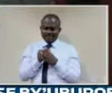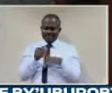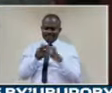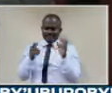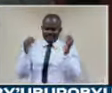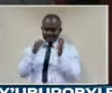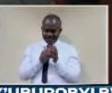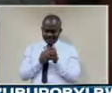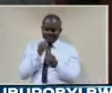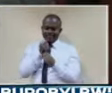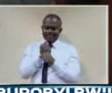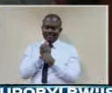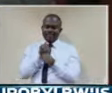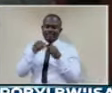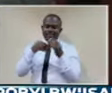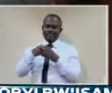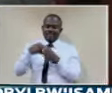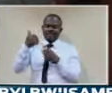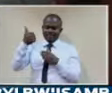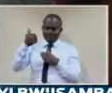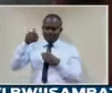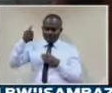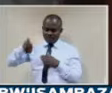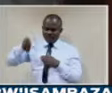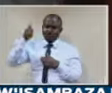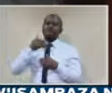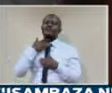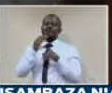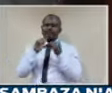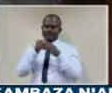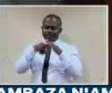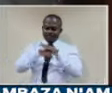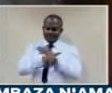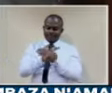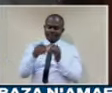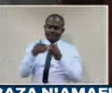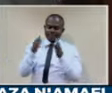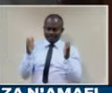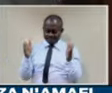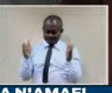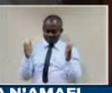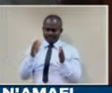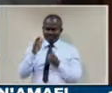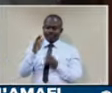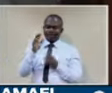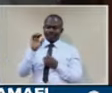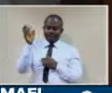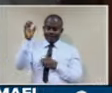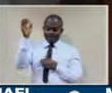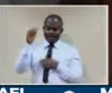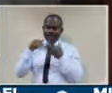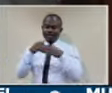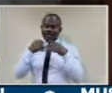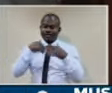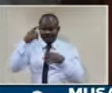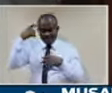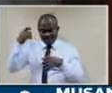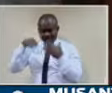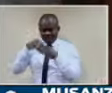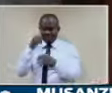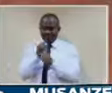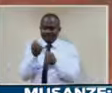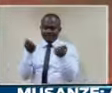Ndetse yanakoze ka kuma bashyira ku bipangu ukanda aho ushaka ko abari imbere bagukingurira aram. Avuga kandi ko afite inzozi zo